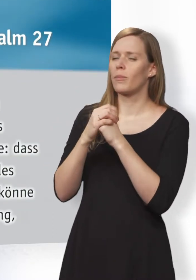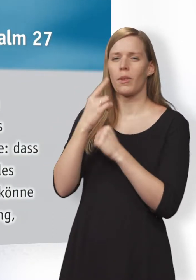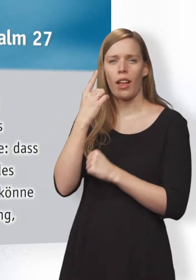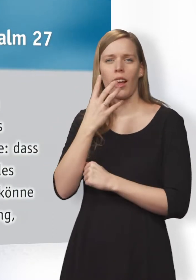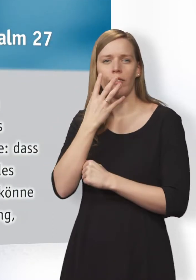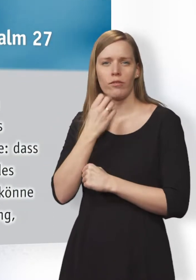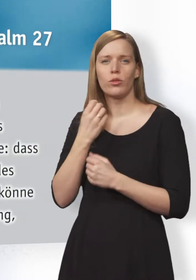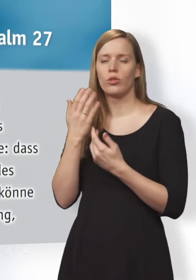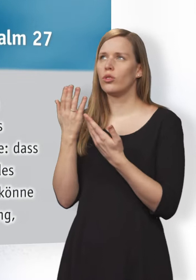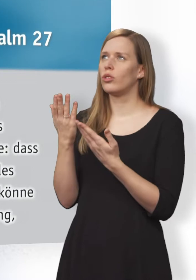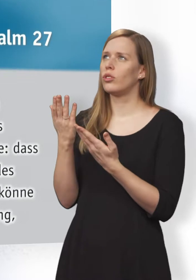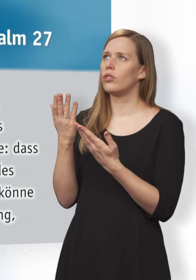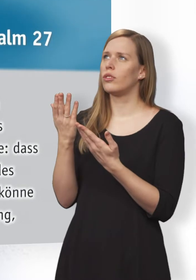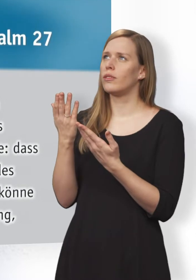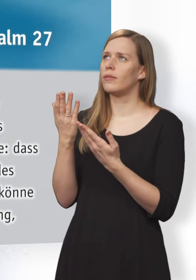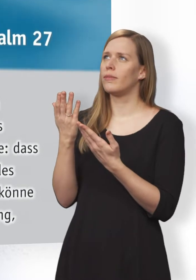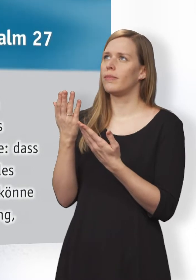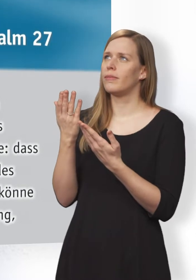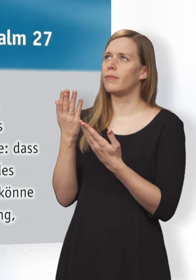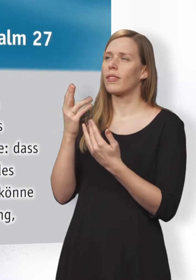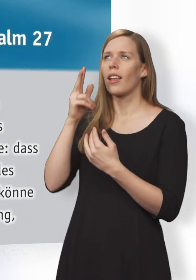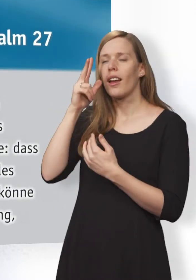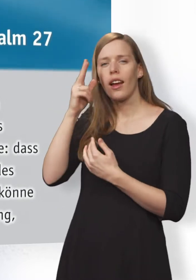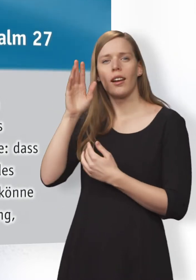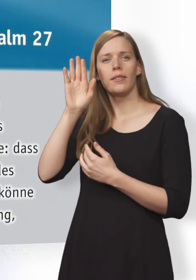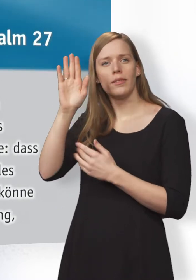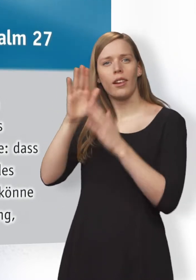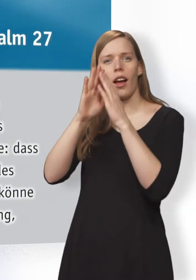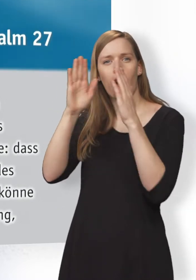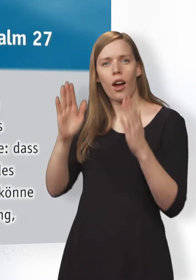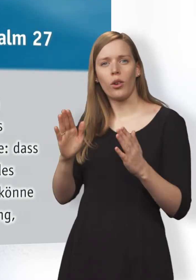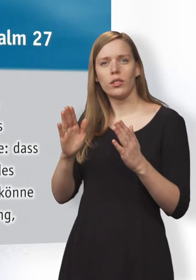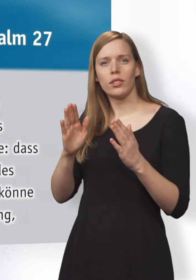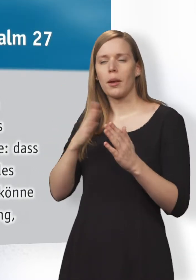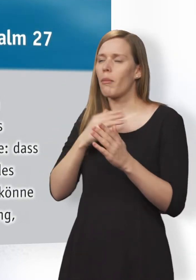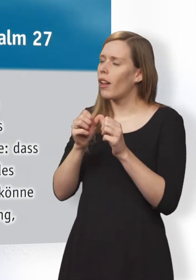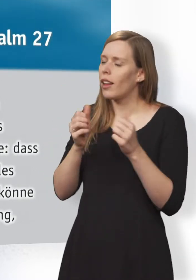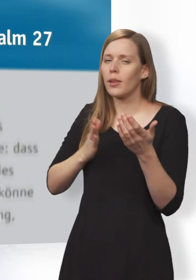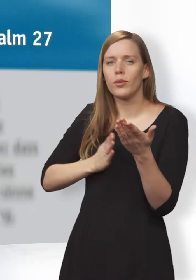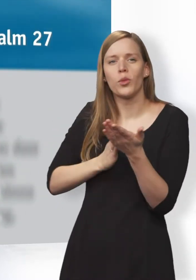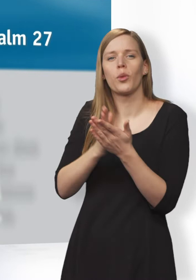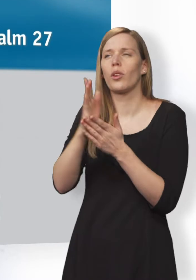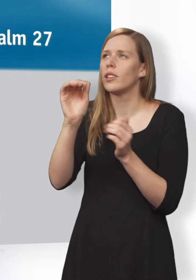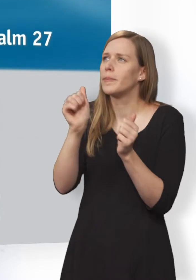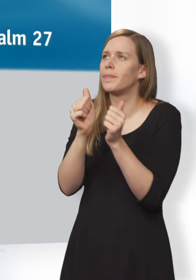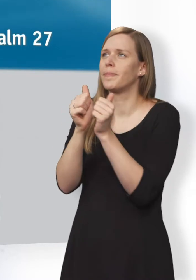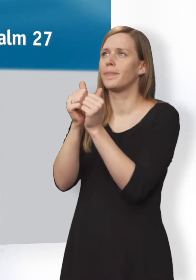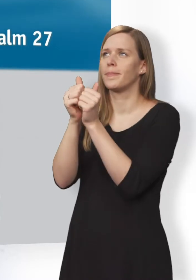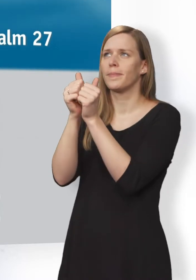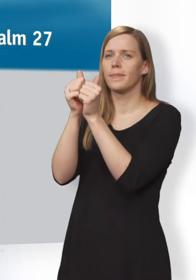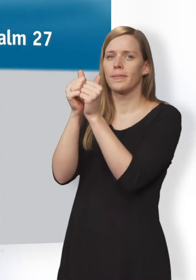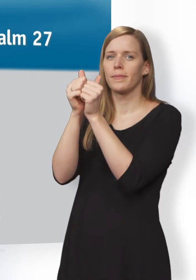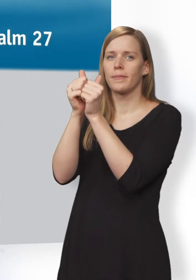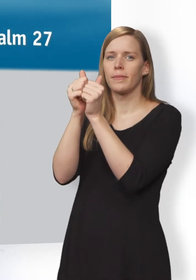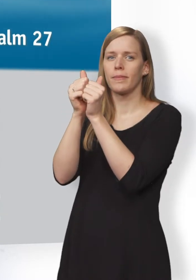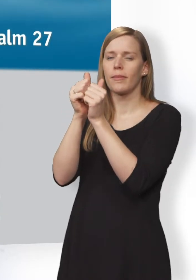das hätte ich gerne dass sich im hause des herrn bleiben können mein leben lang zuschauen